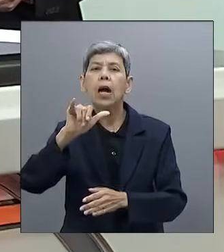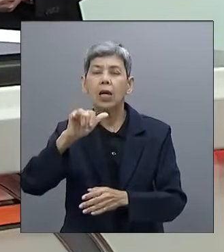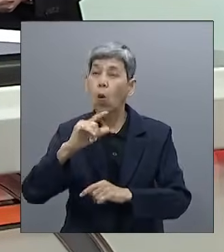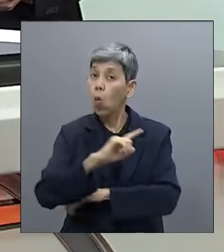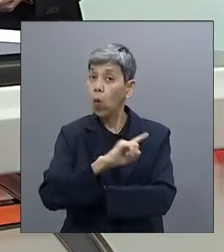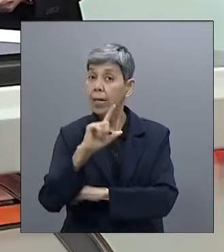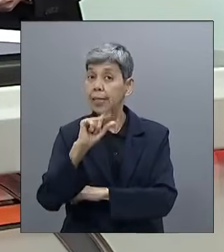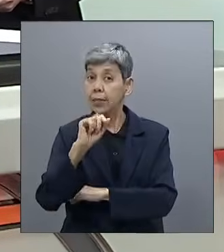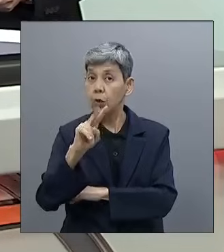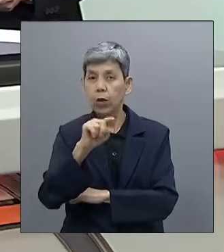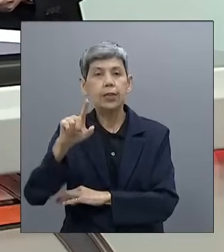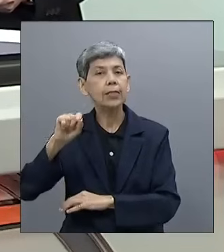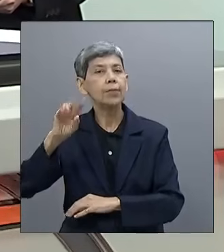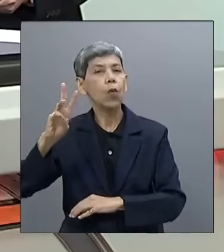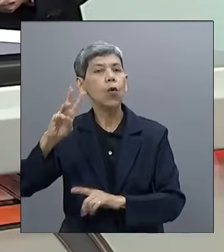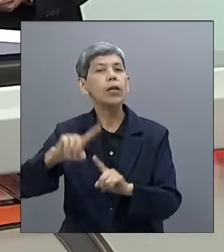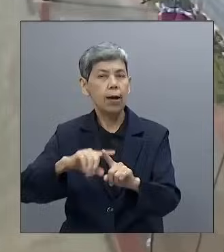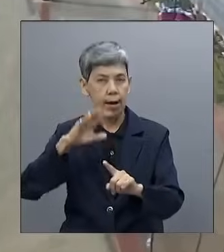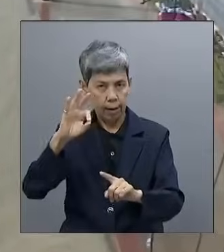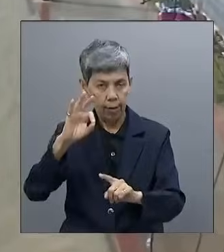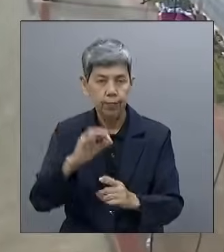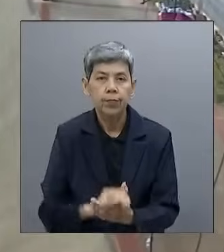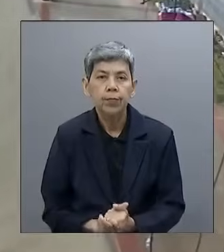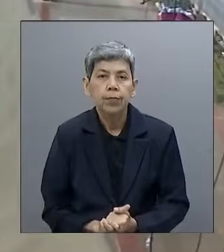ที่22ถึง26กันยายนนี้ค่ะ